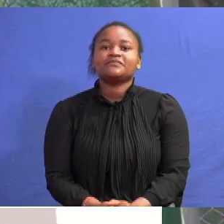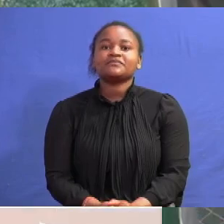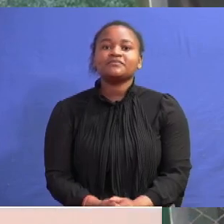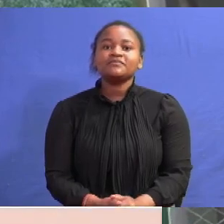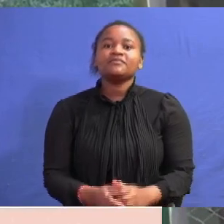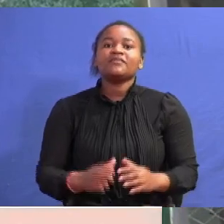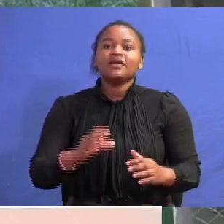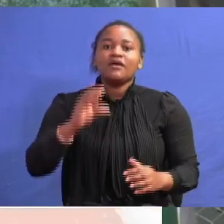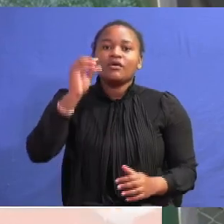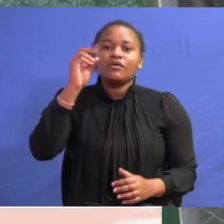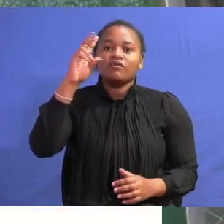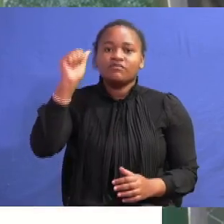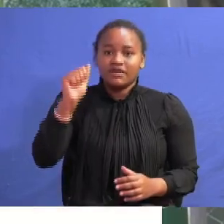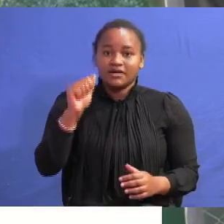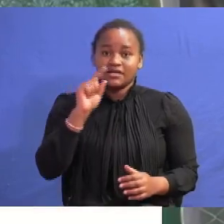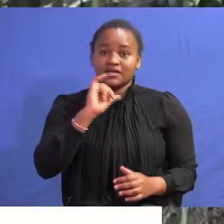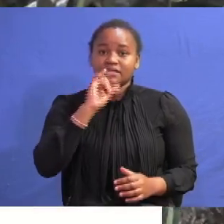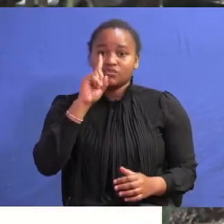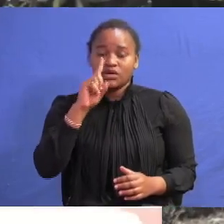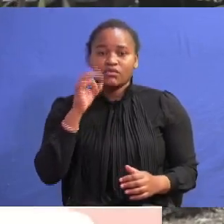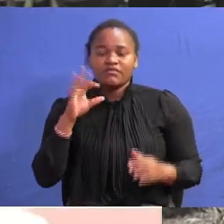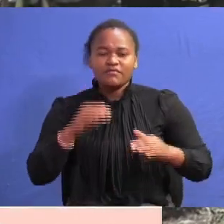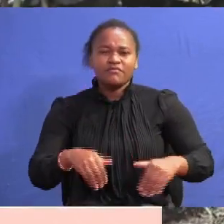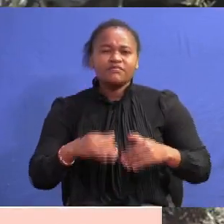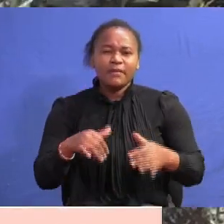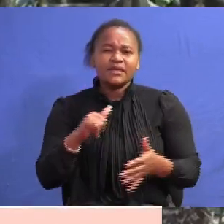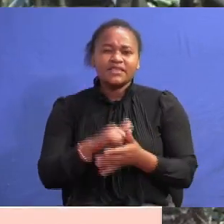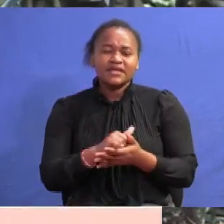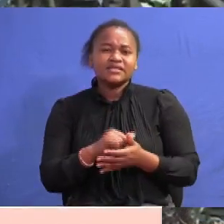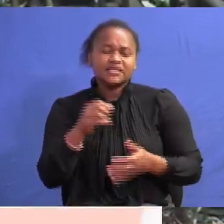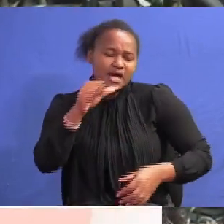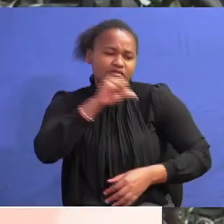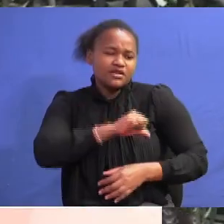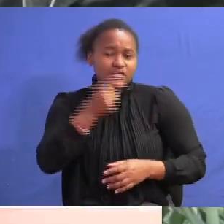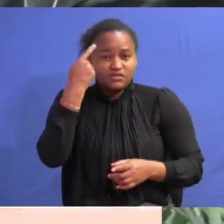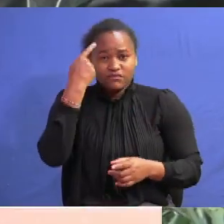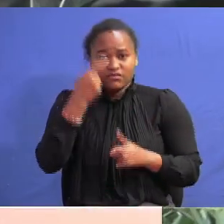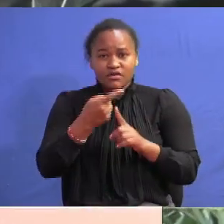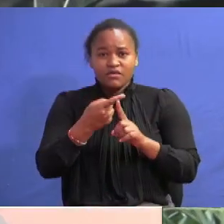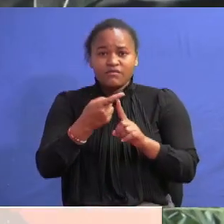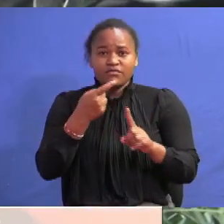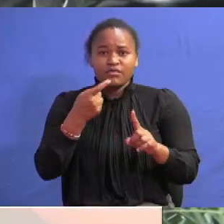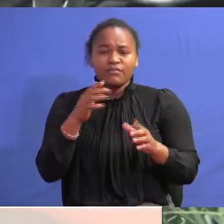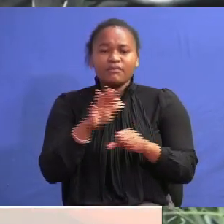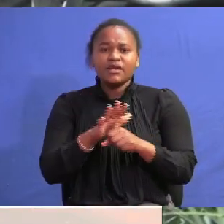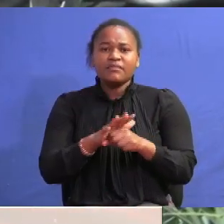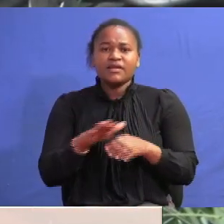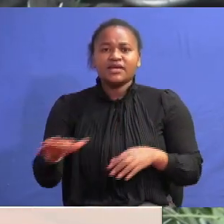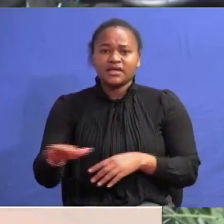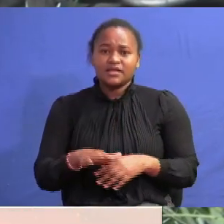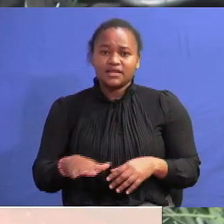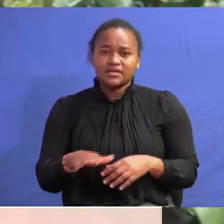Mmea wa parachichi haswa ule wa aina ya Hass unaendelea kujizolea umaarufu kufuatia kufaa kwake katika masoko nchini na